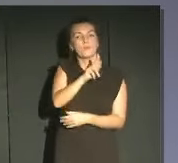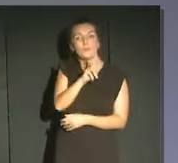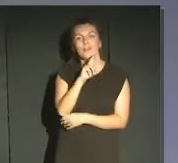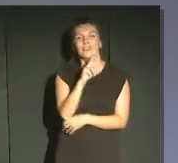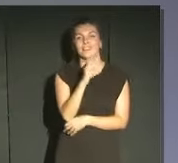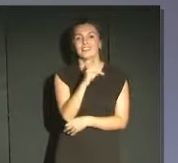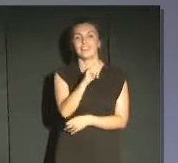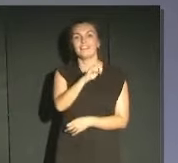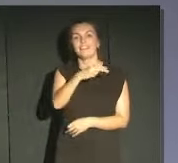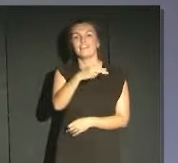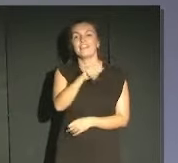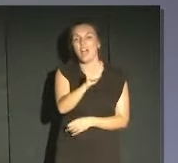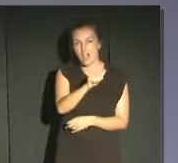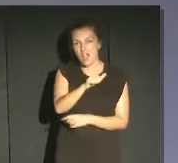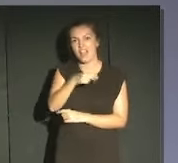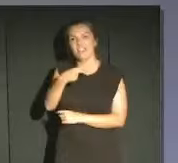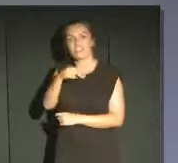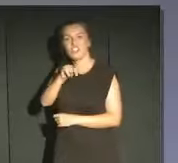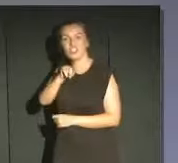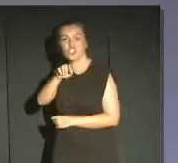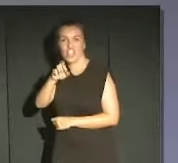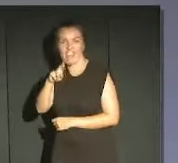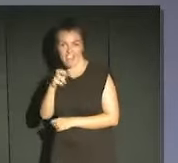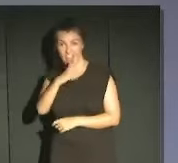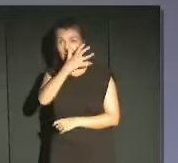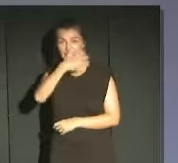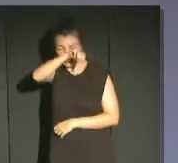Niger comme en Afrique du